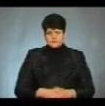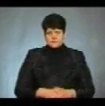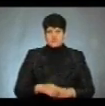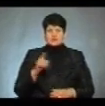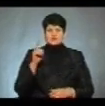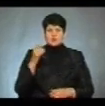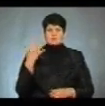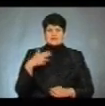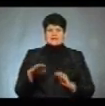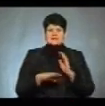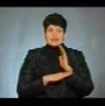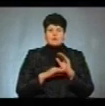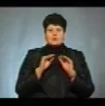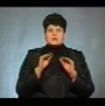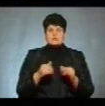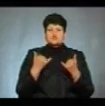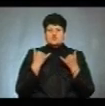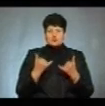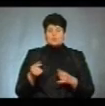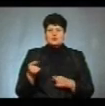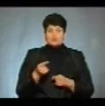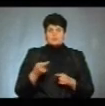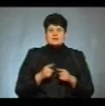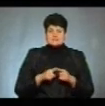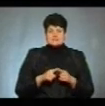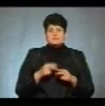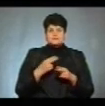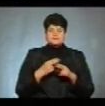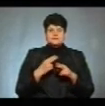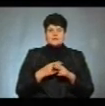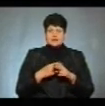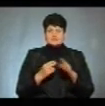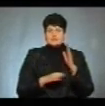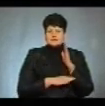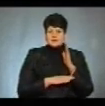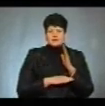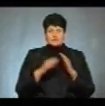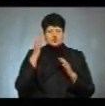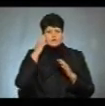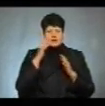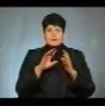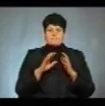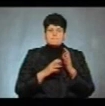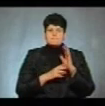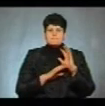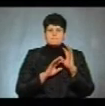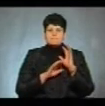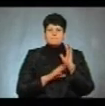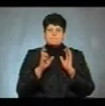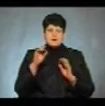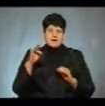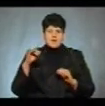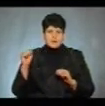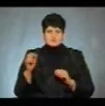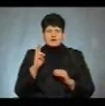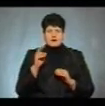150 дерев висадили сьогодні в Тернополі. Це залізне дерево, чорна береза, клен японський, туї, ялинки сріблясті, катальпи. Садили